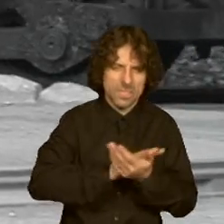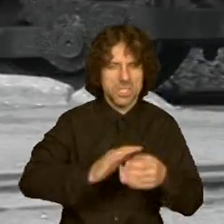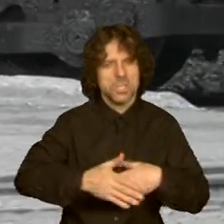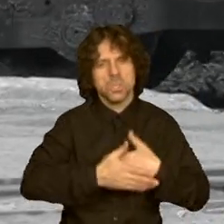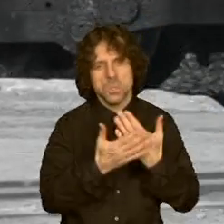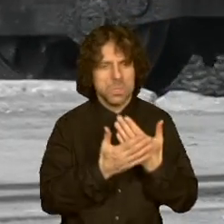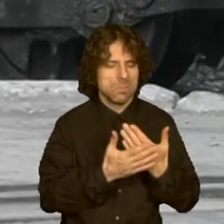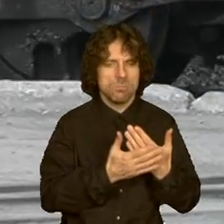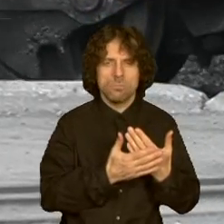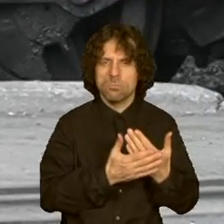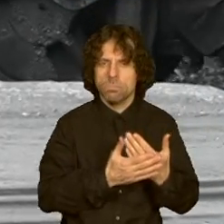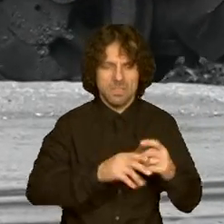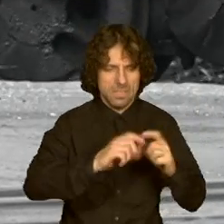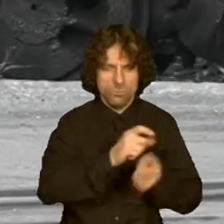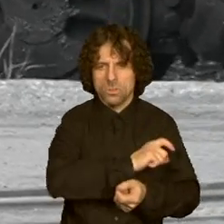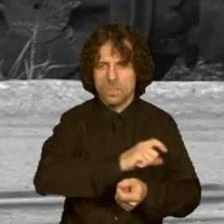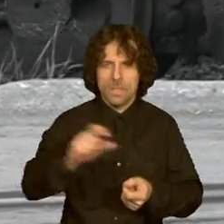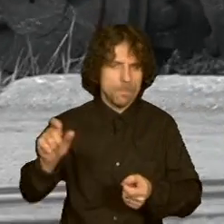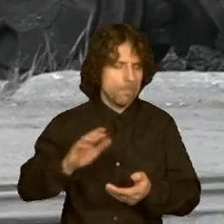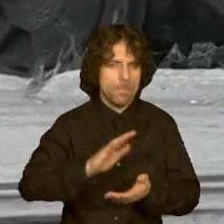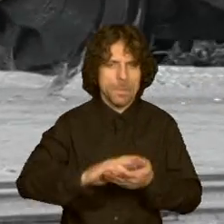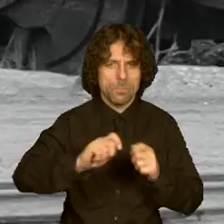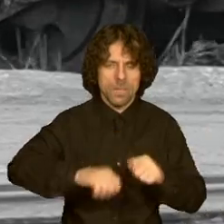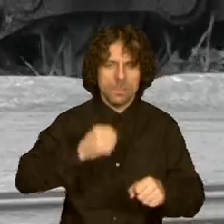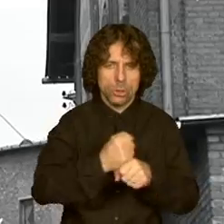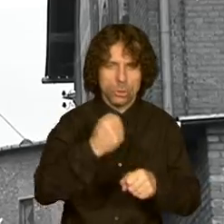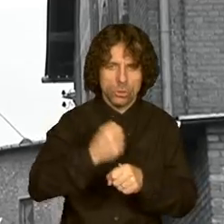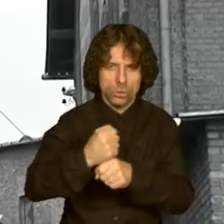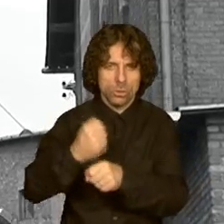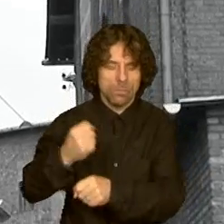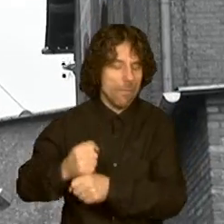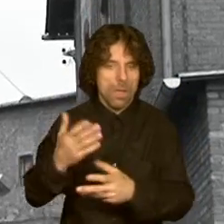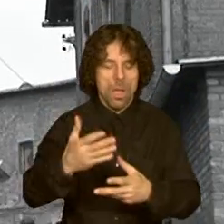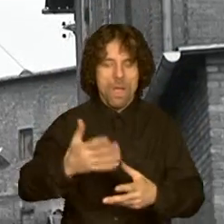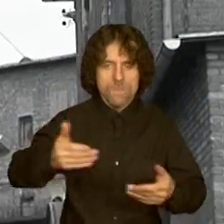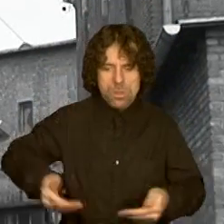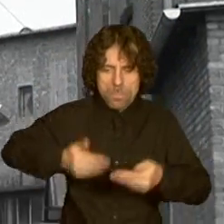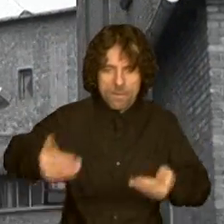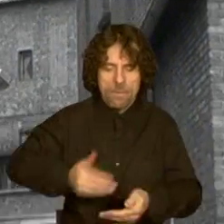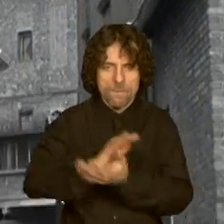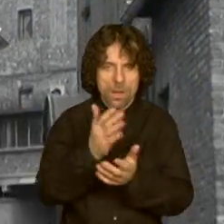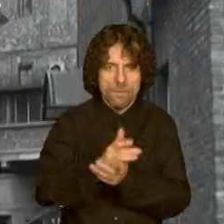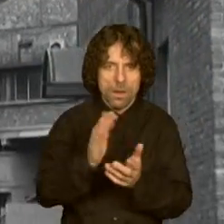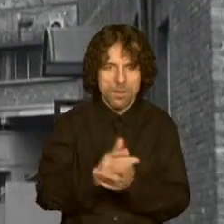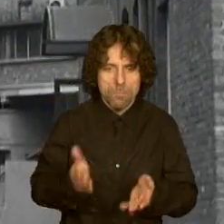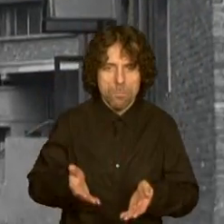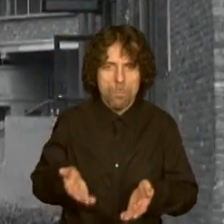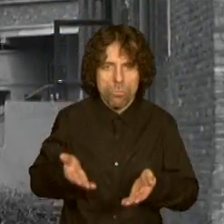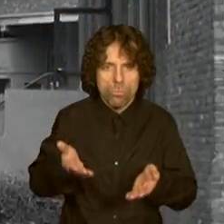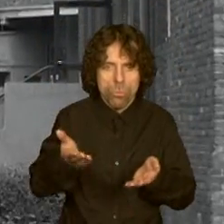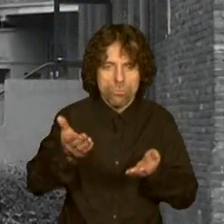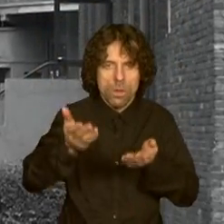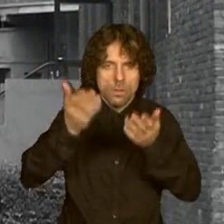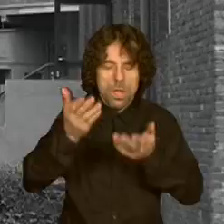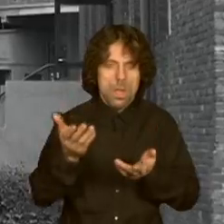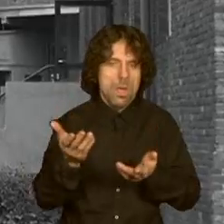niedziele planowe, jak to tam nazwać, tak w każdym razie chodziło o wydobycie. Ta presja na wielkość wydobycia, to ciągłe